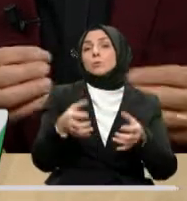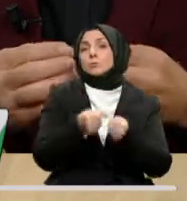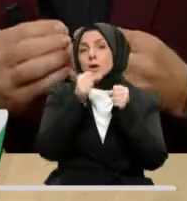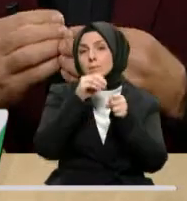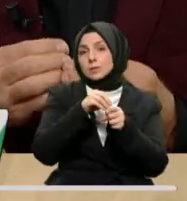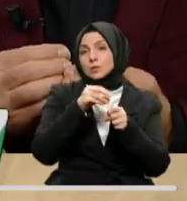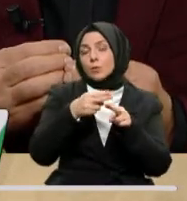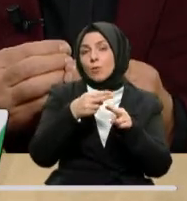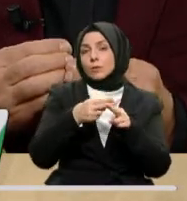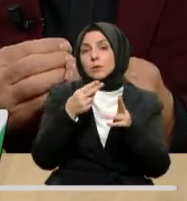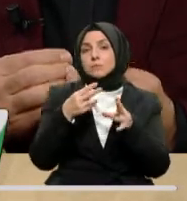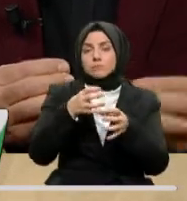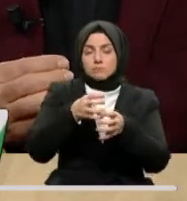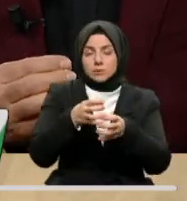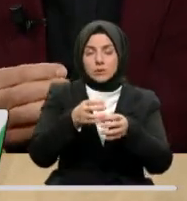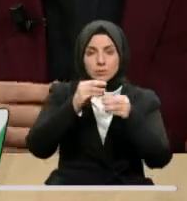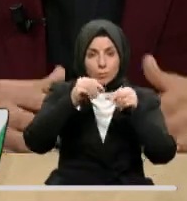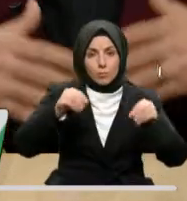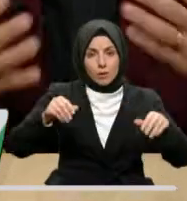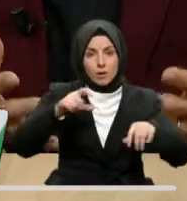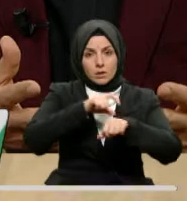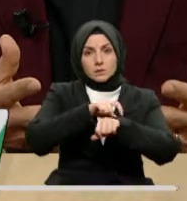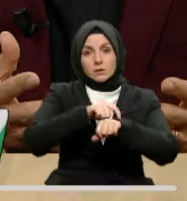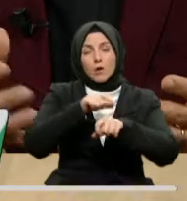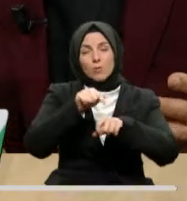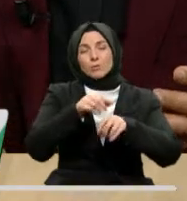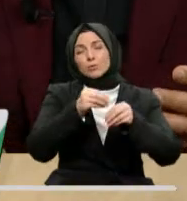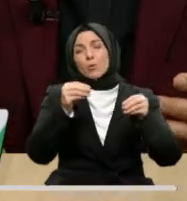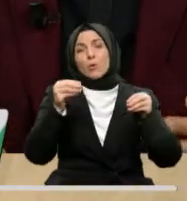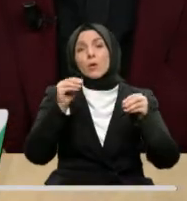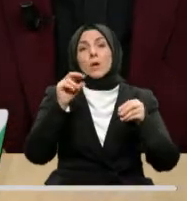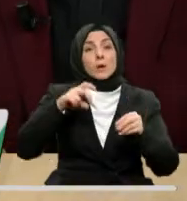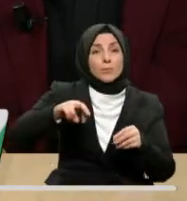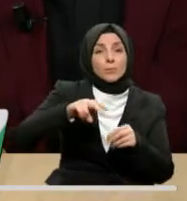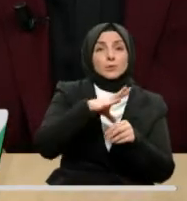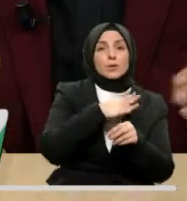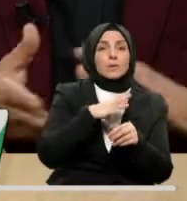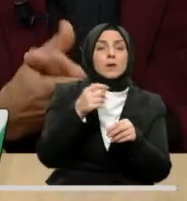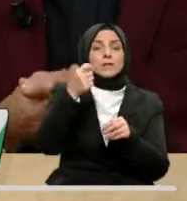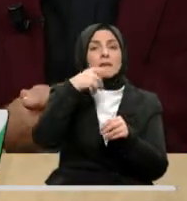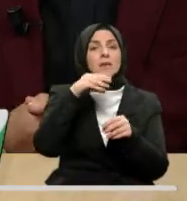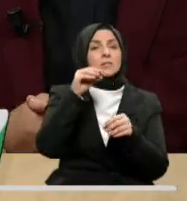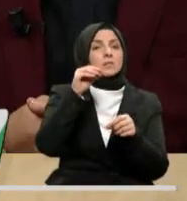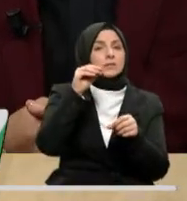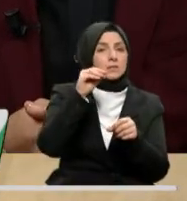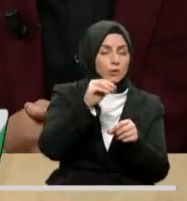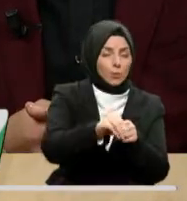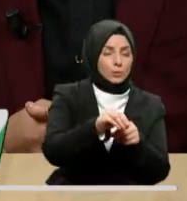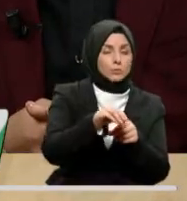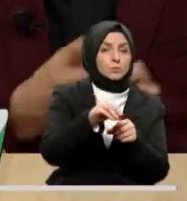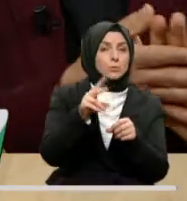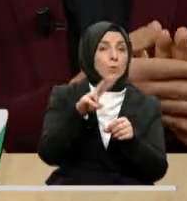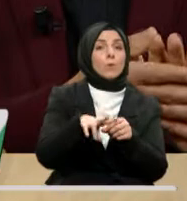öyle saksı toprağı hastaya da saksı toprağında o kadar böcek var ki ilaç verdiğiniz onu verdiniz bunu verdiniz ne yaptın